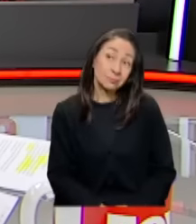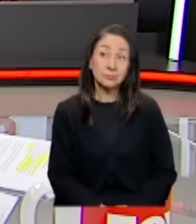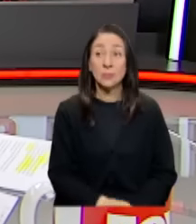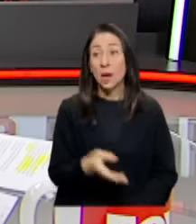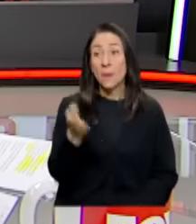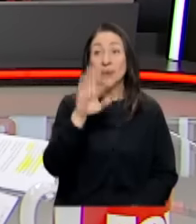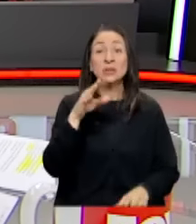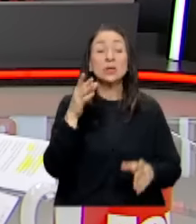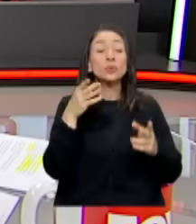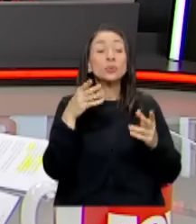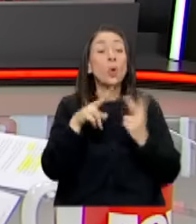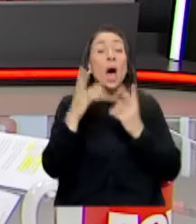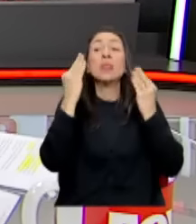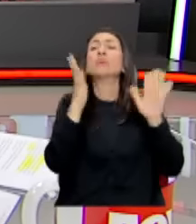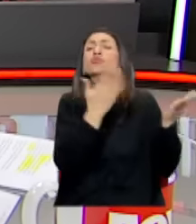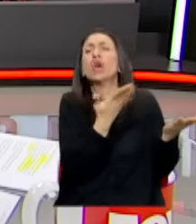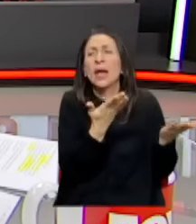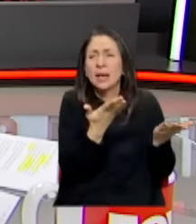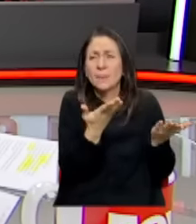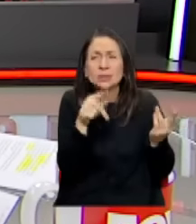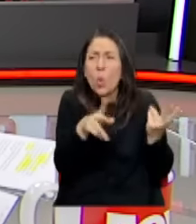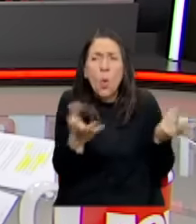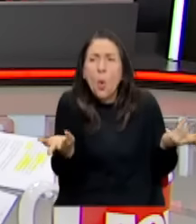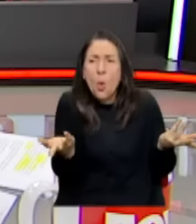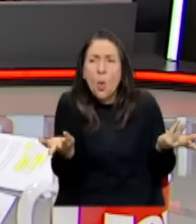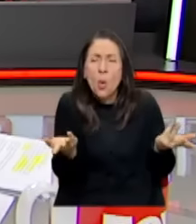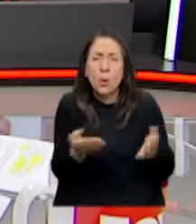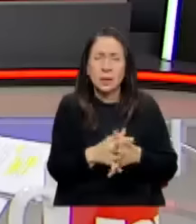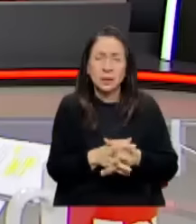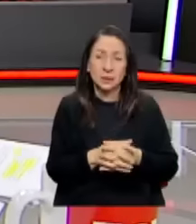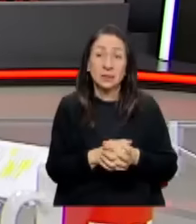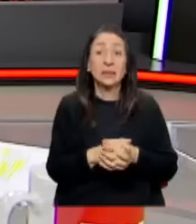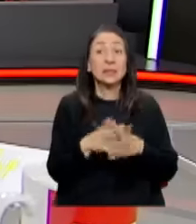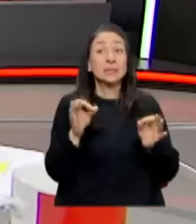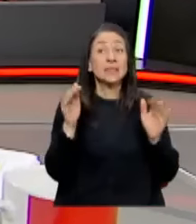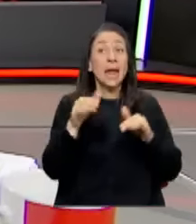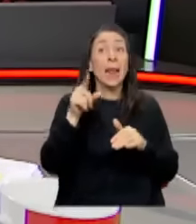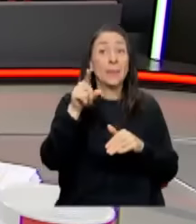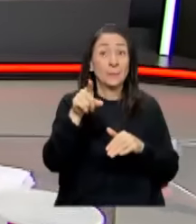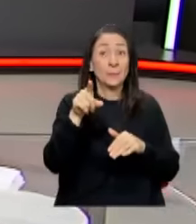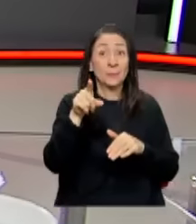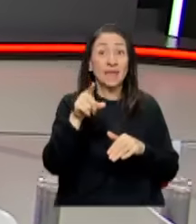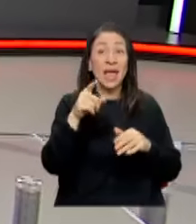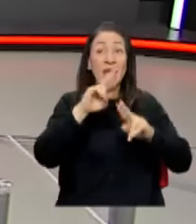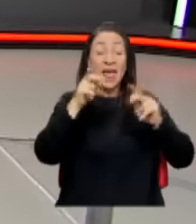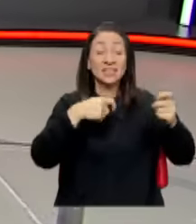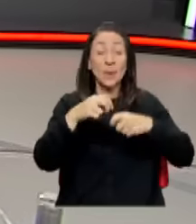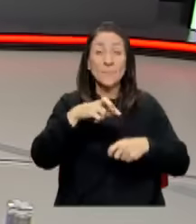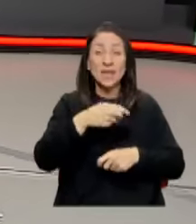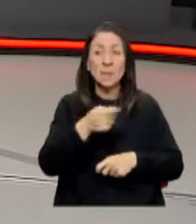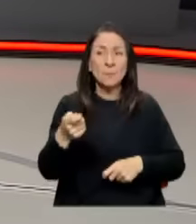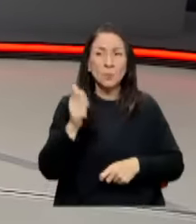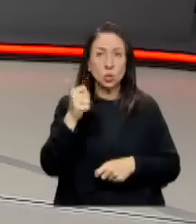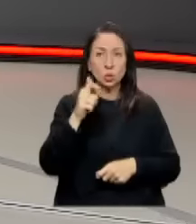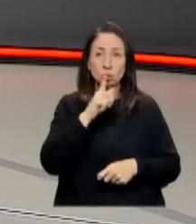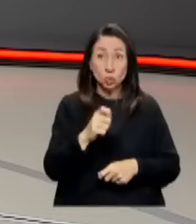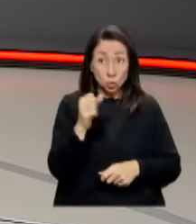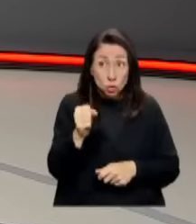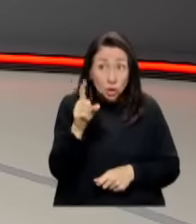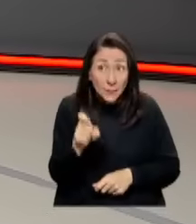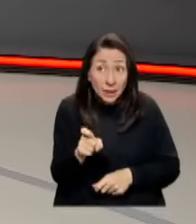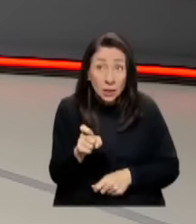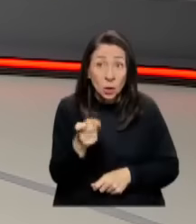Başka türlü anlamazlar çünkü. Evet. Şimdi gelelim. Esnafa prim günü sözü tutulacak